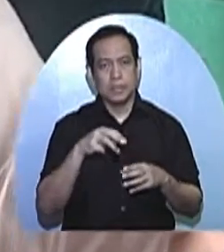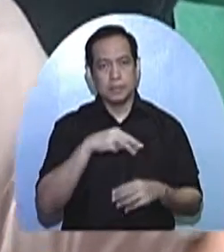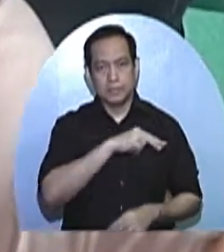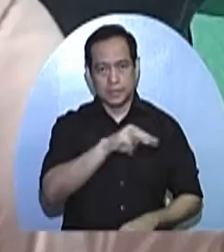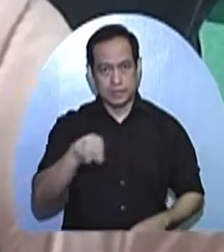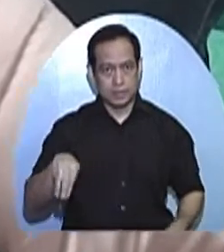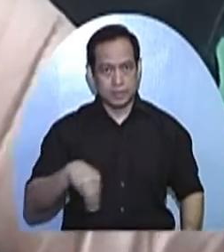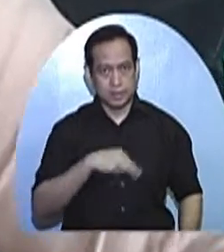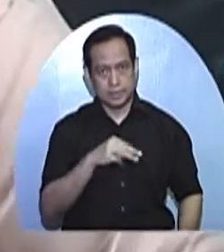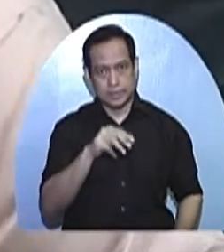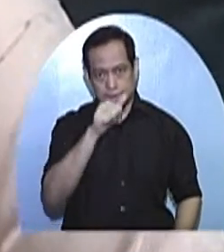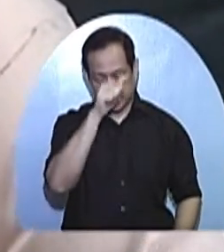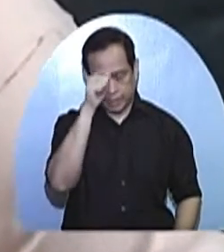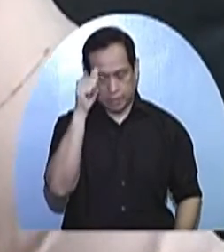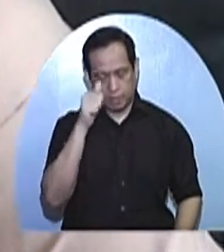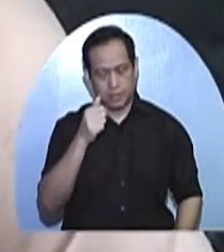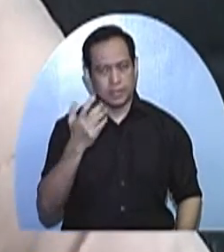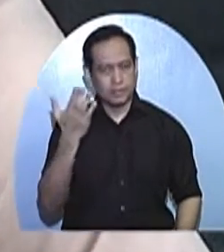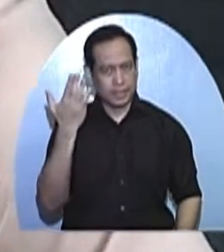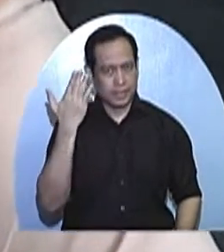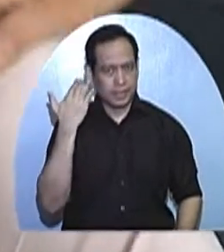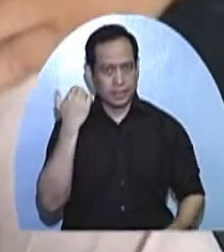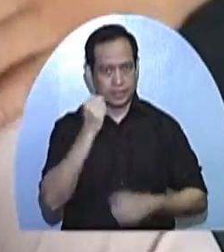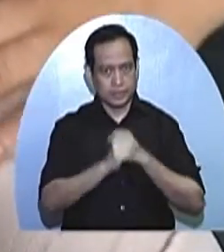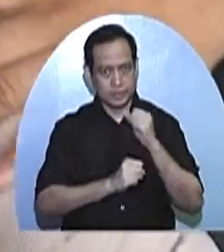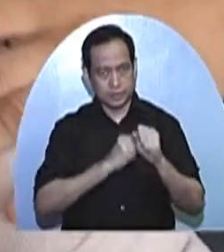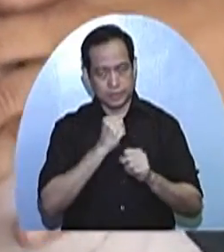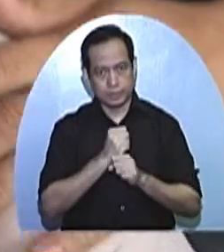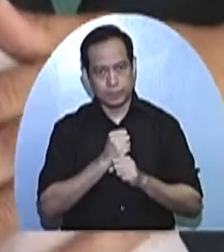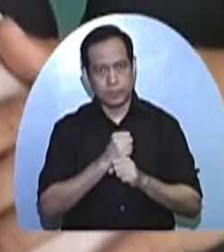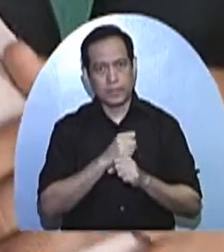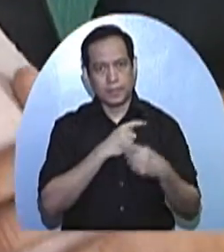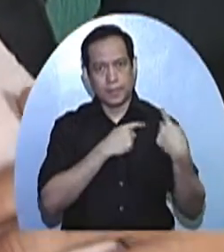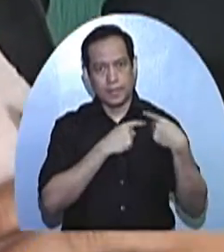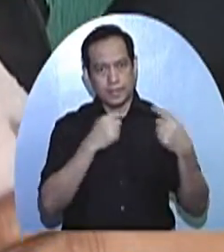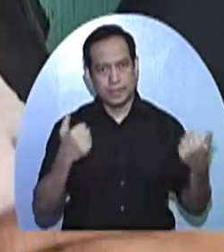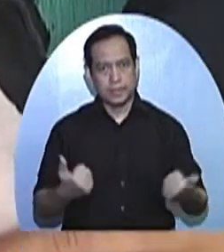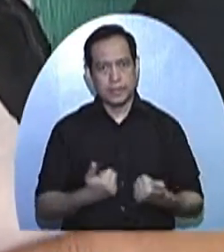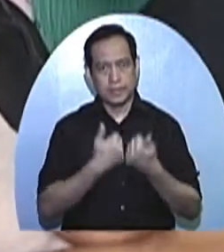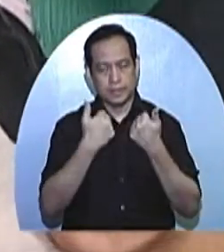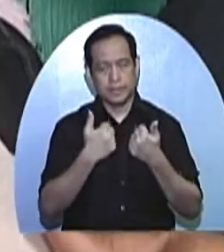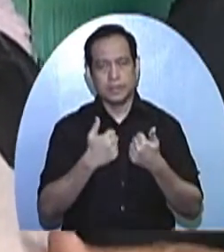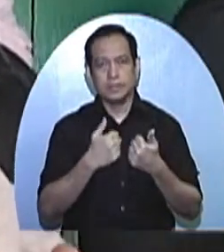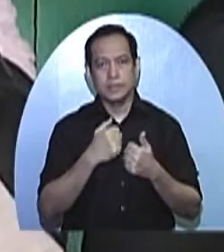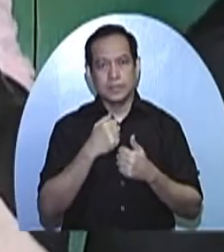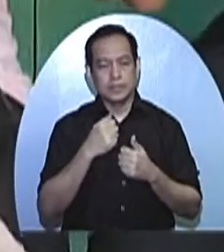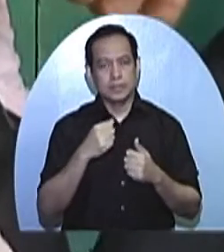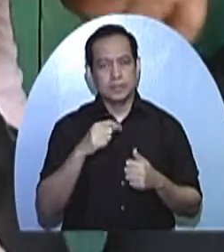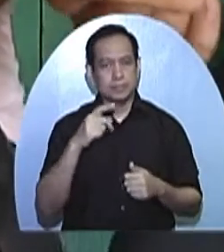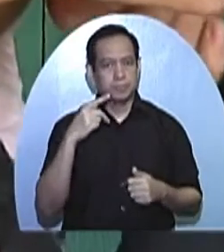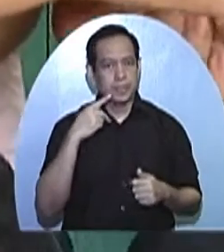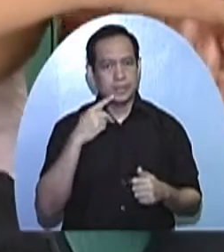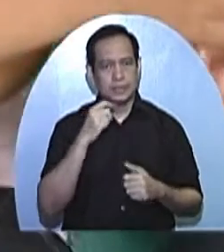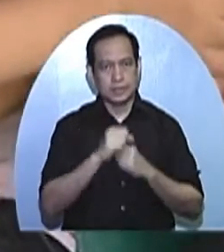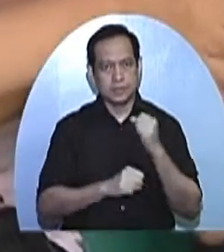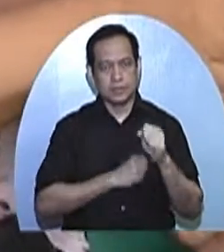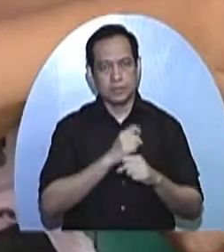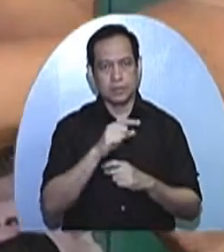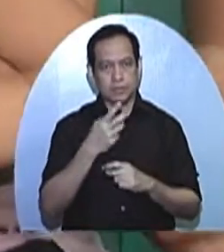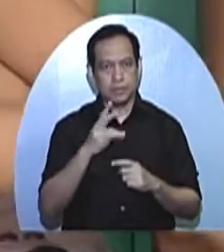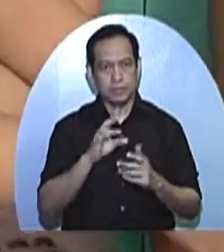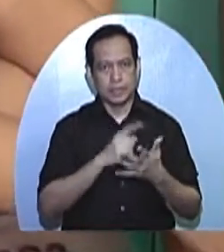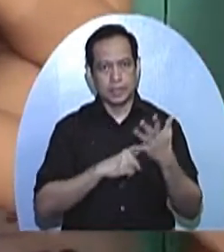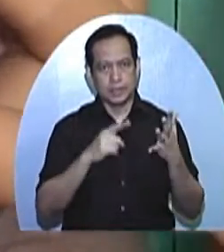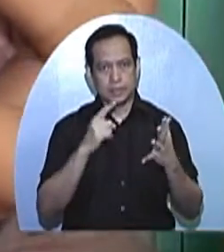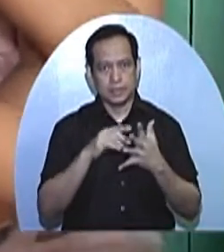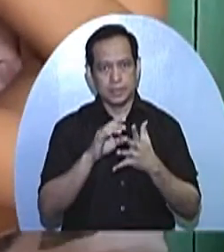City. Abril yun ng nakaraang taon. Mula nang maaksidente si Princess noong taong 2015, tuluyan ng